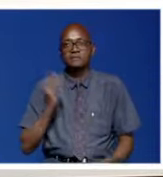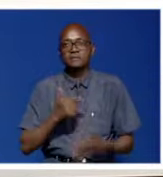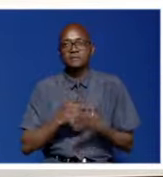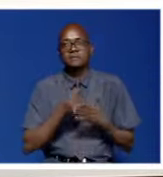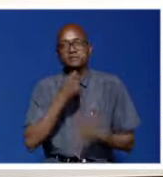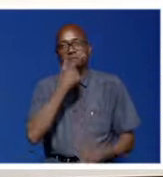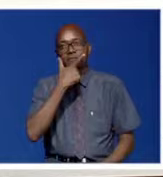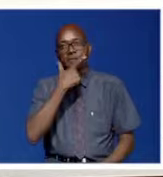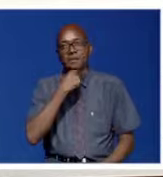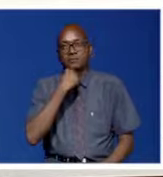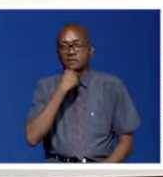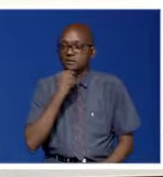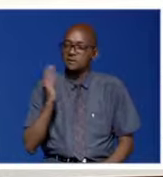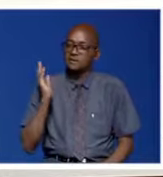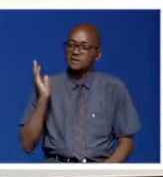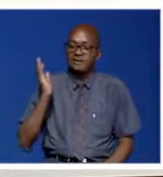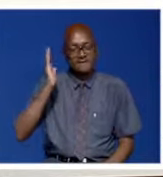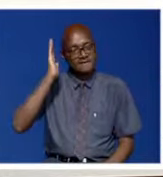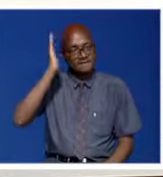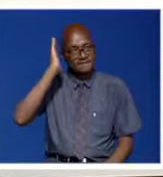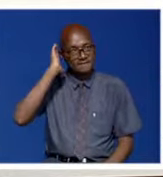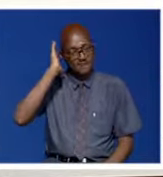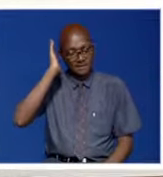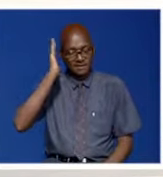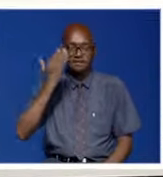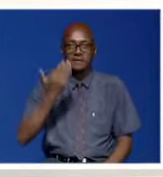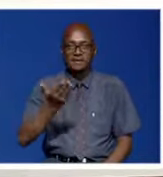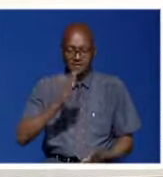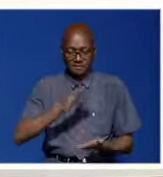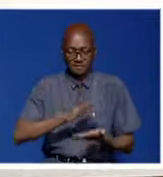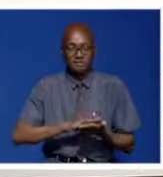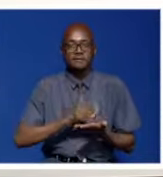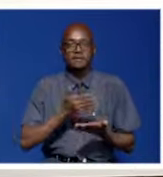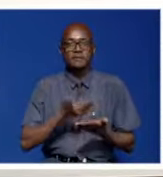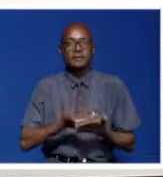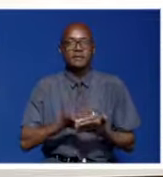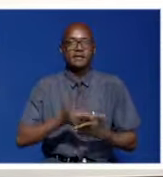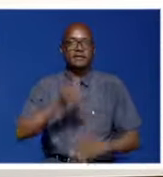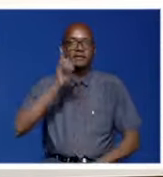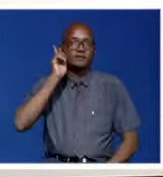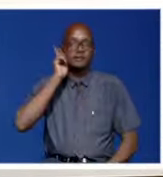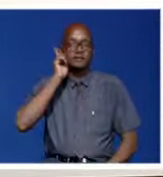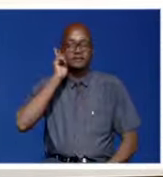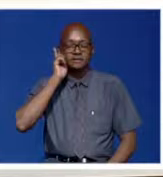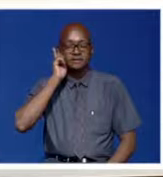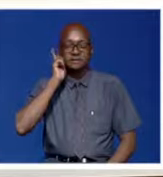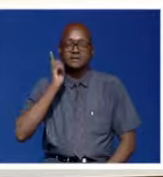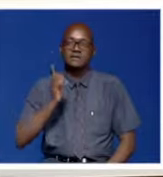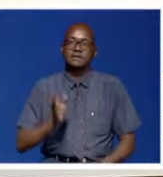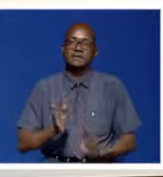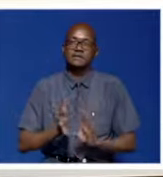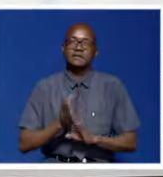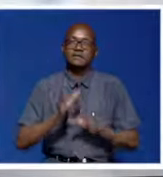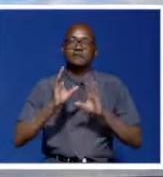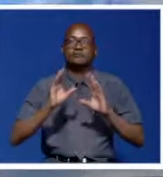Barwan Mohuza. Nami ni Ivona Kamuntu. Jonathan Livingstone atatuongoza kwenye lugha ya alama. Tunaanza na muktasari wa habari